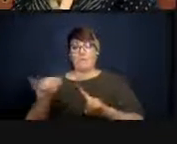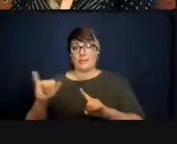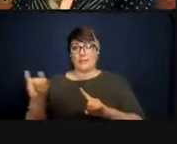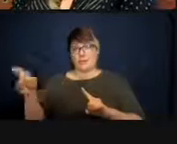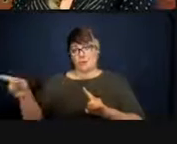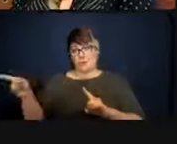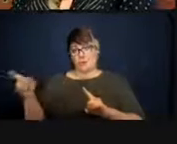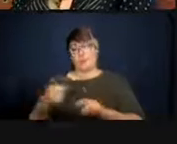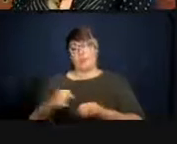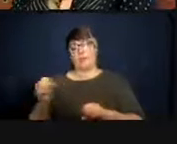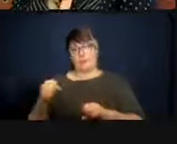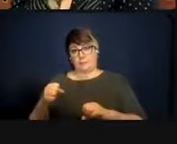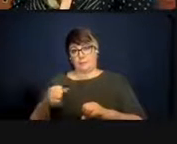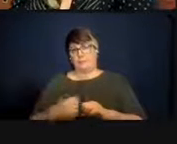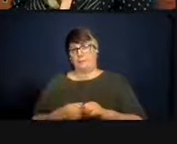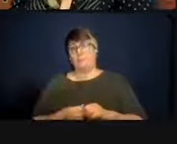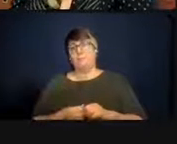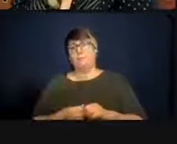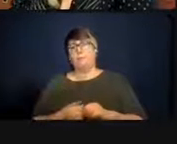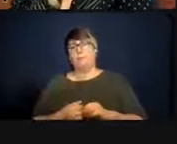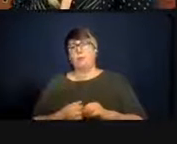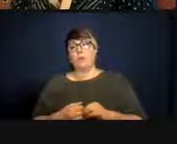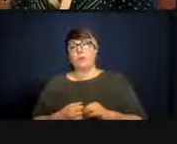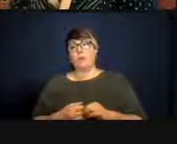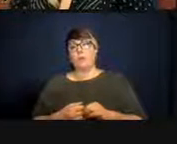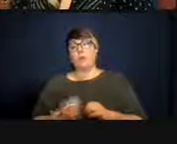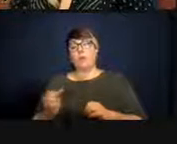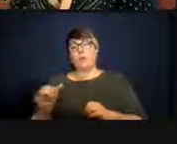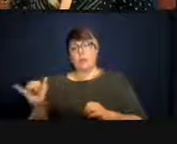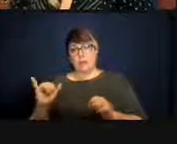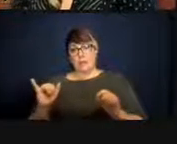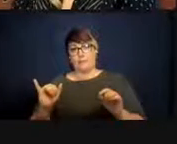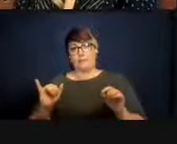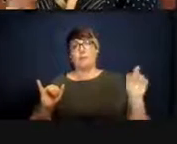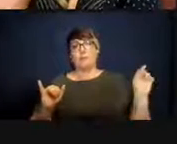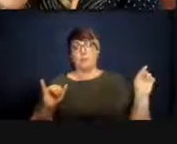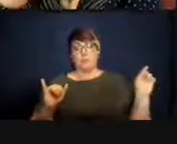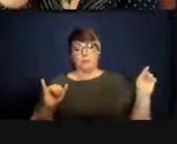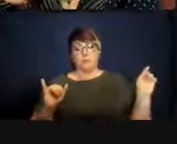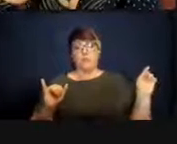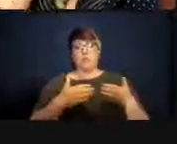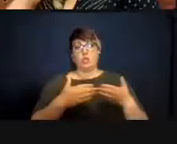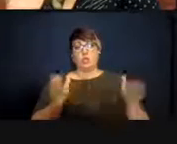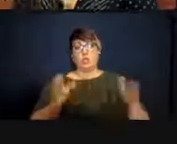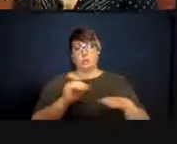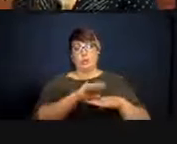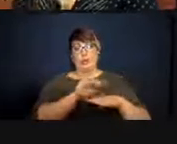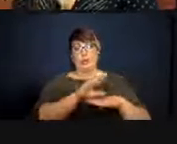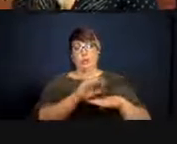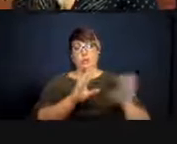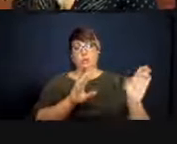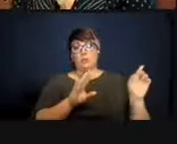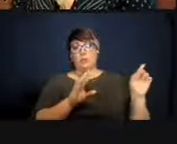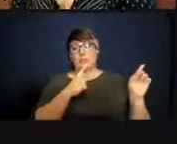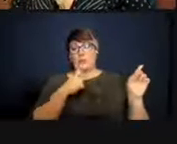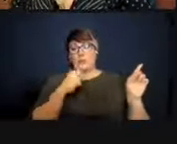هذا يعتمد على ما قلتموه، أليس كذلك؟ نعم، مرة